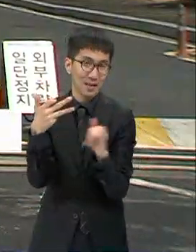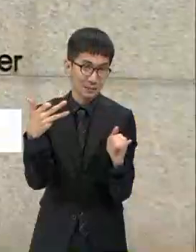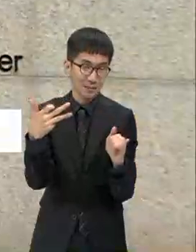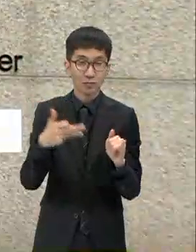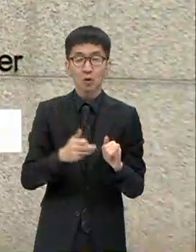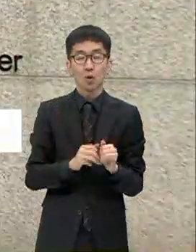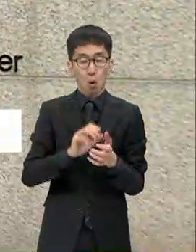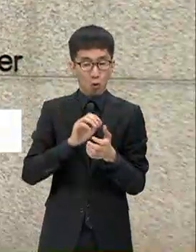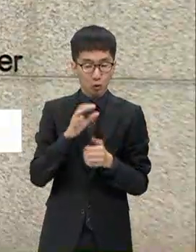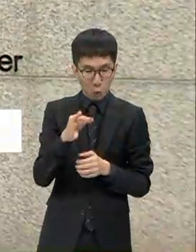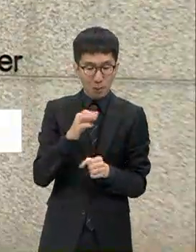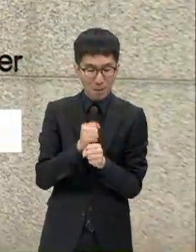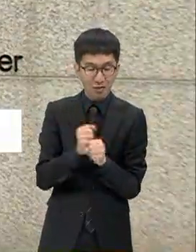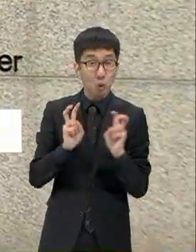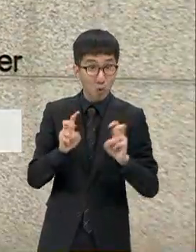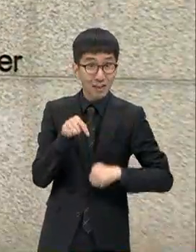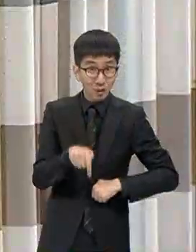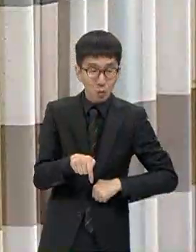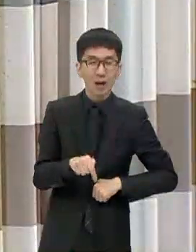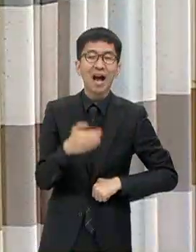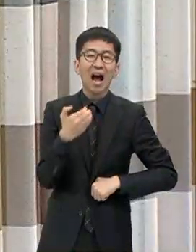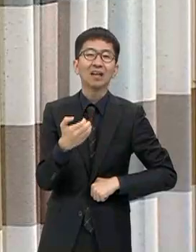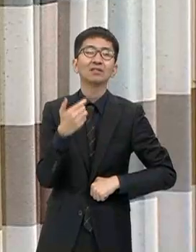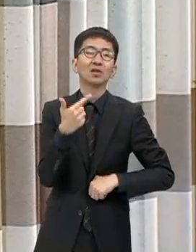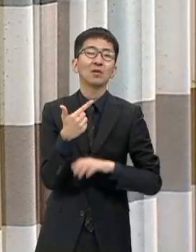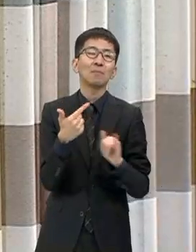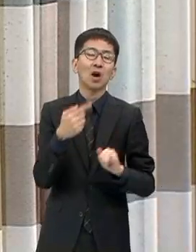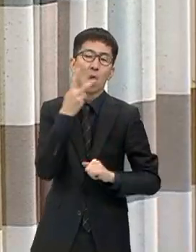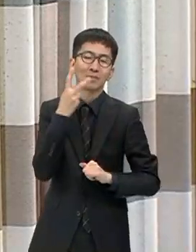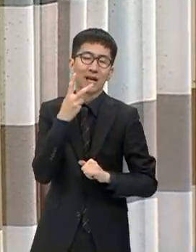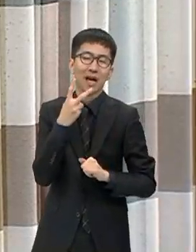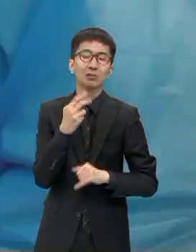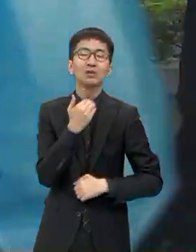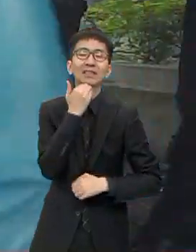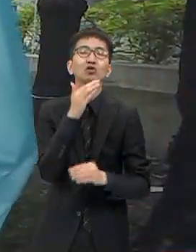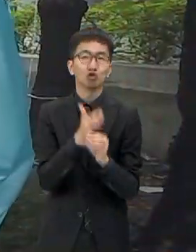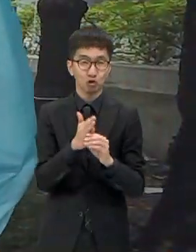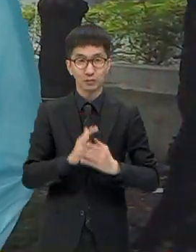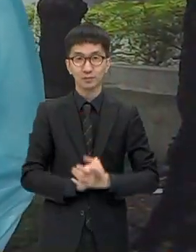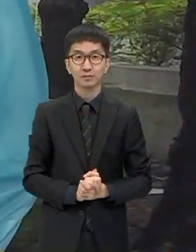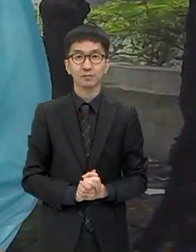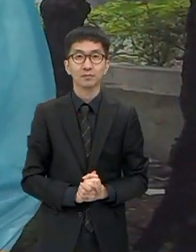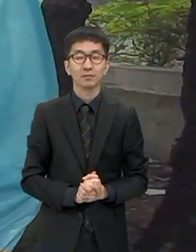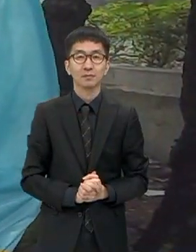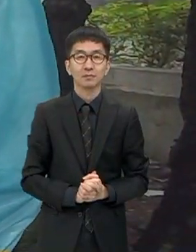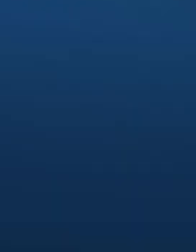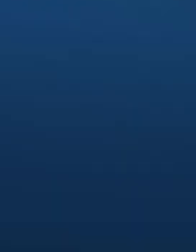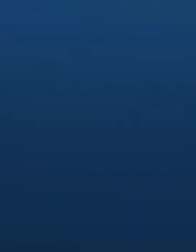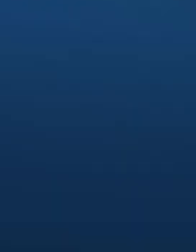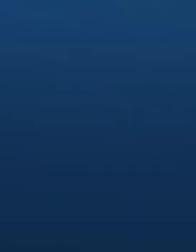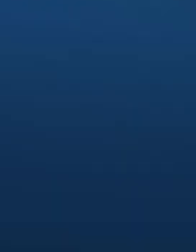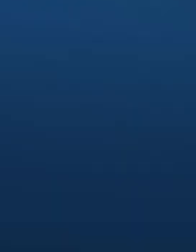96명이 검사를 받고 결과를 기다리는 중입니다 tjb 장석영 입니다